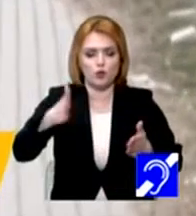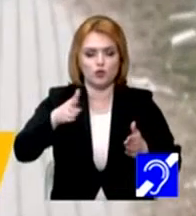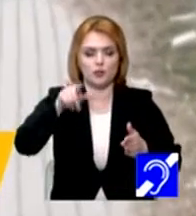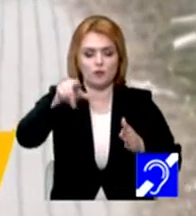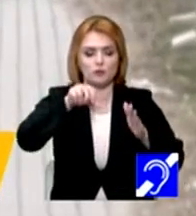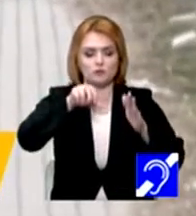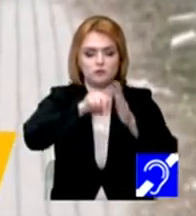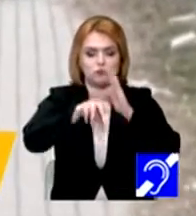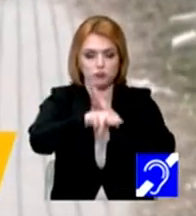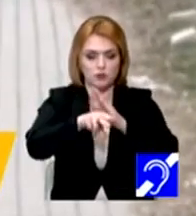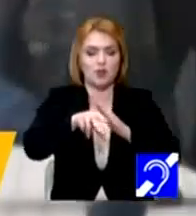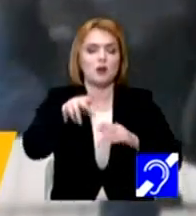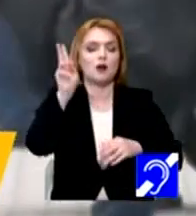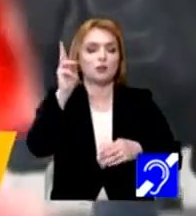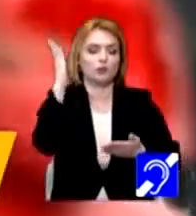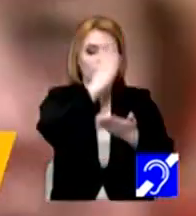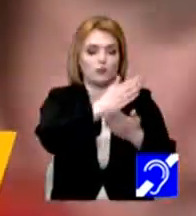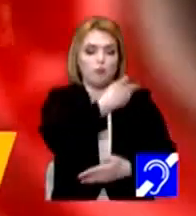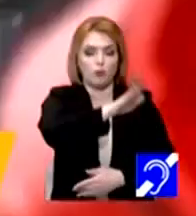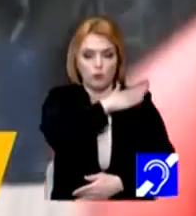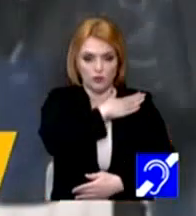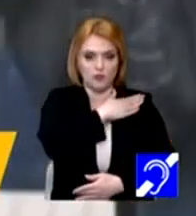către Polonia, către țările occidentale.